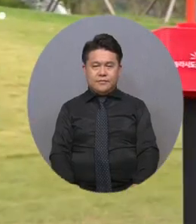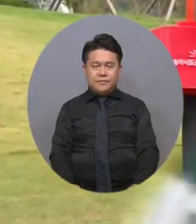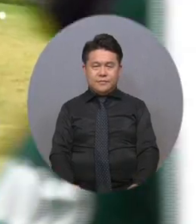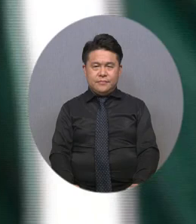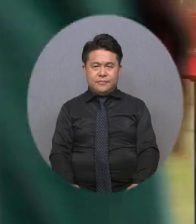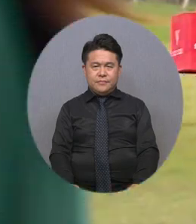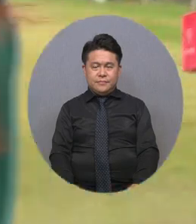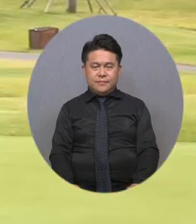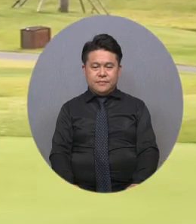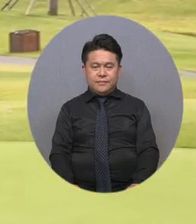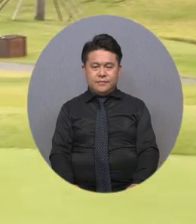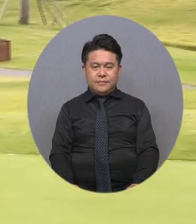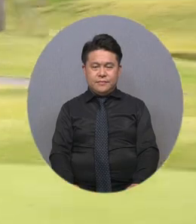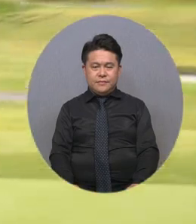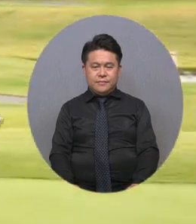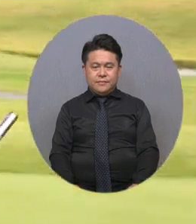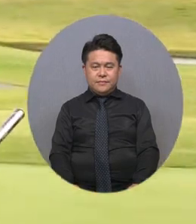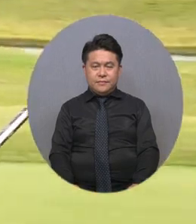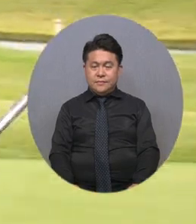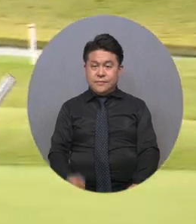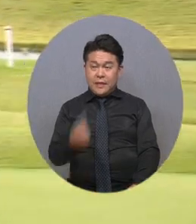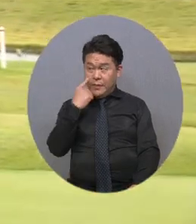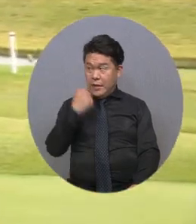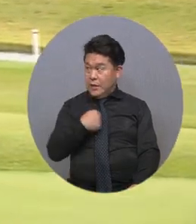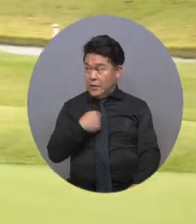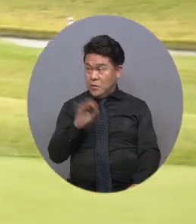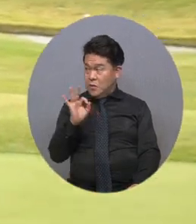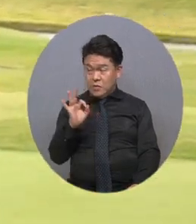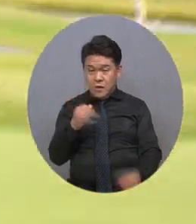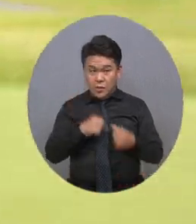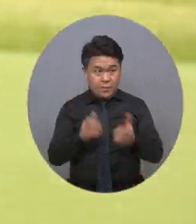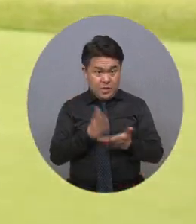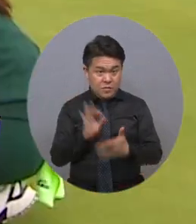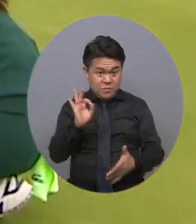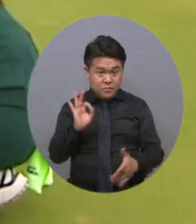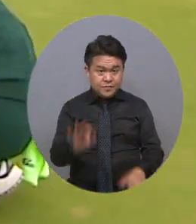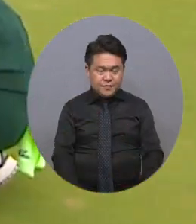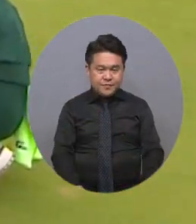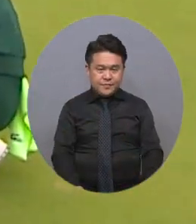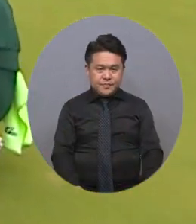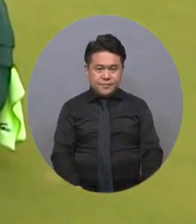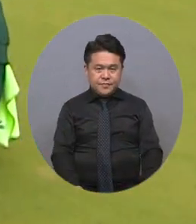보기 포신데 한번 해볼까요? 그래도 포기하지 말고.